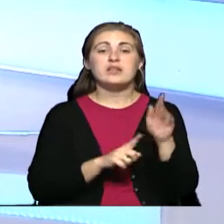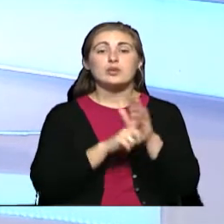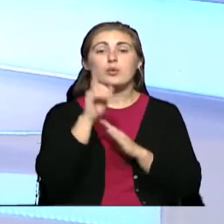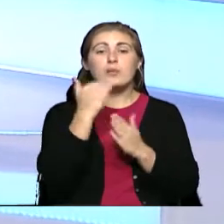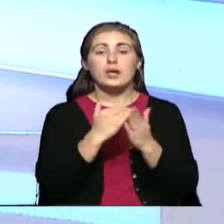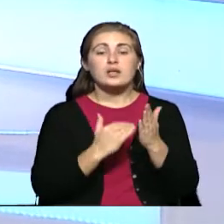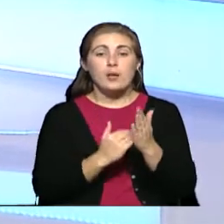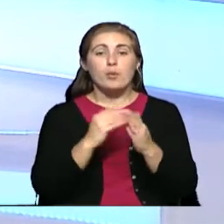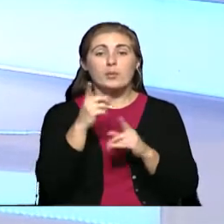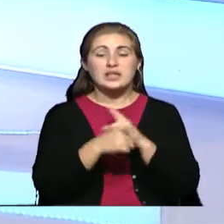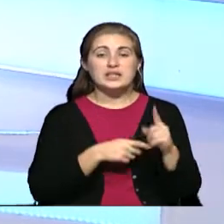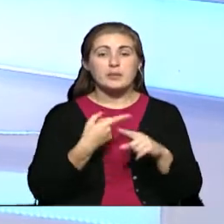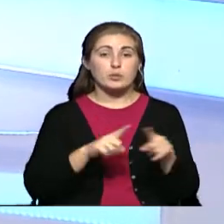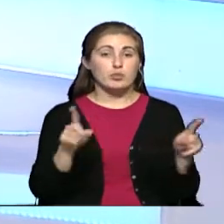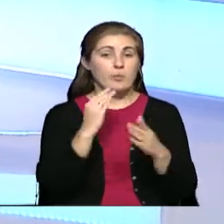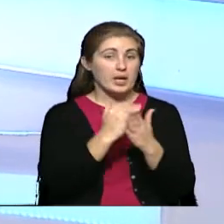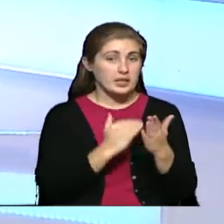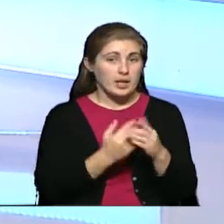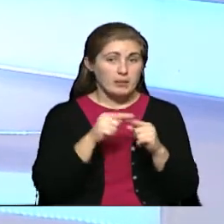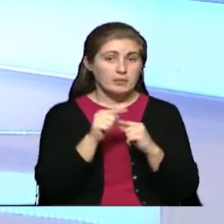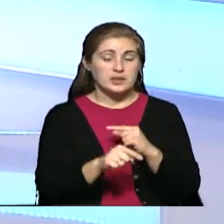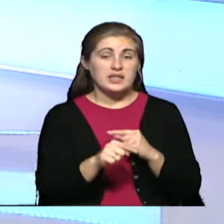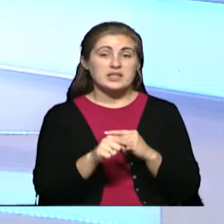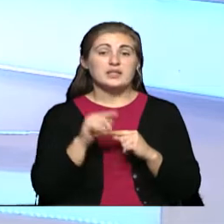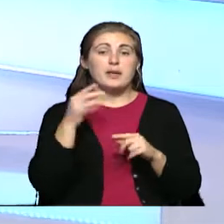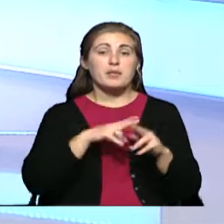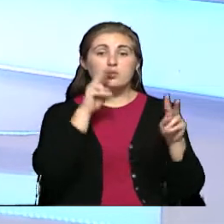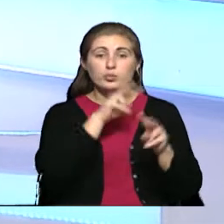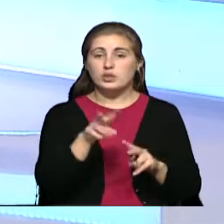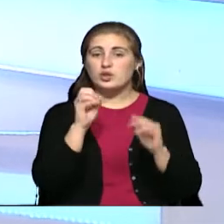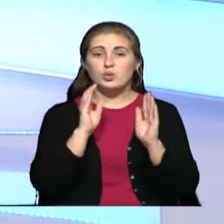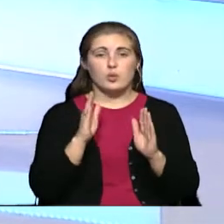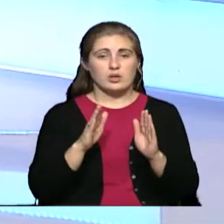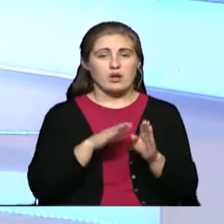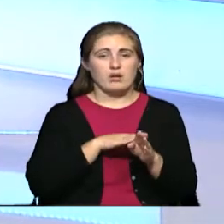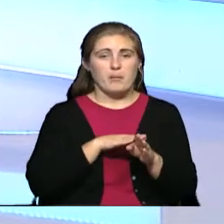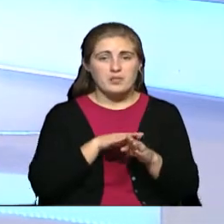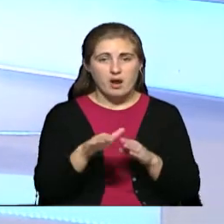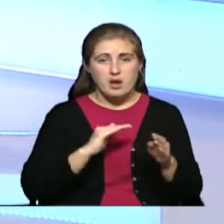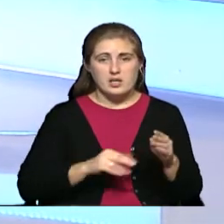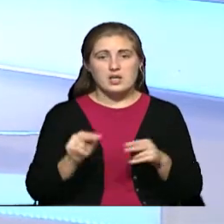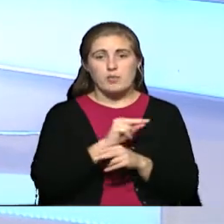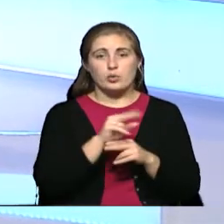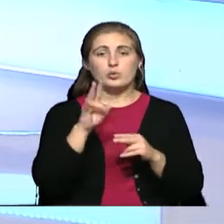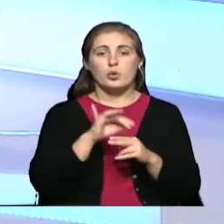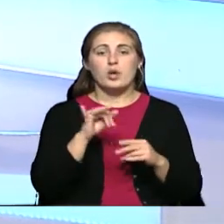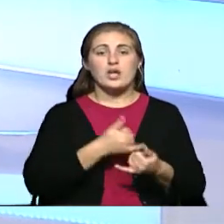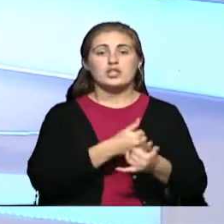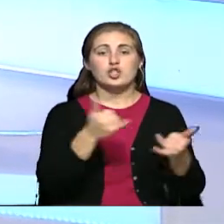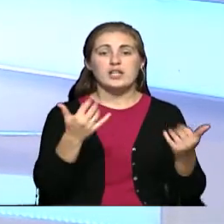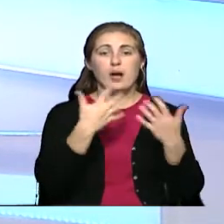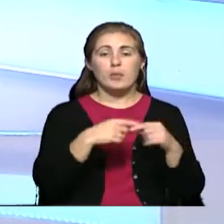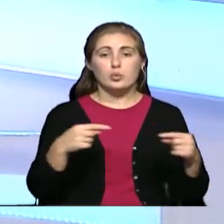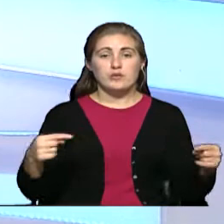программу модернизации? Потому что в программе модернизации предусмотрены не только капитальные ремонты, но и оснащение оборудованием. Поэтому